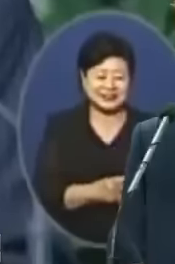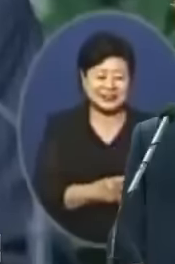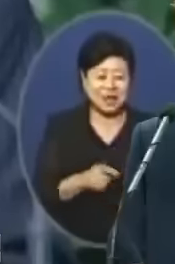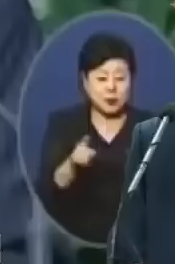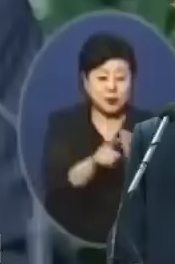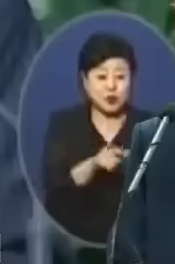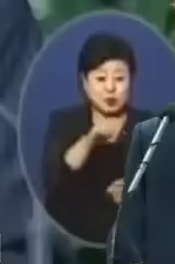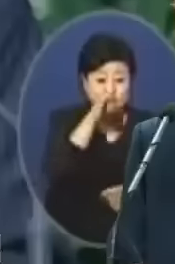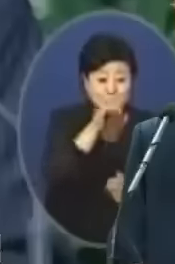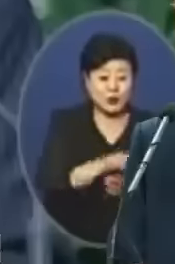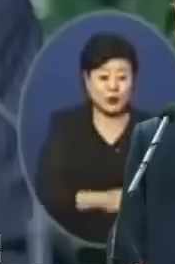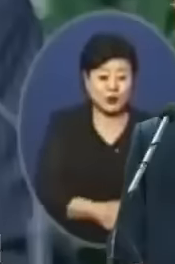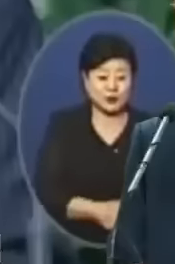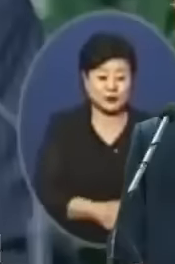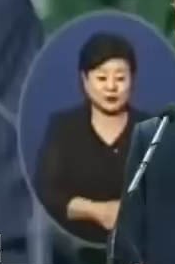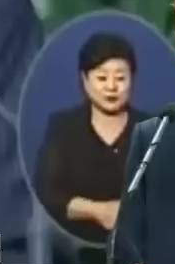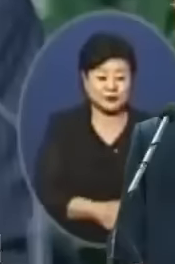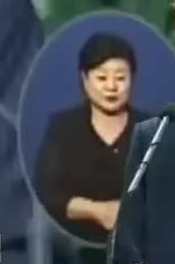믿음을 가지고 있었습니다.